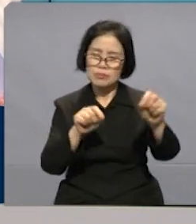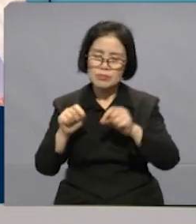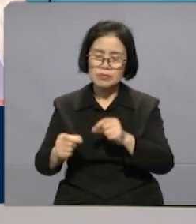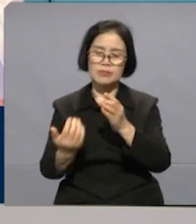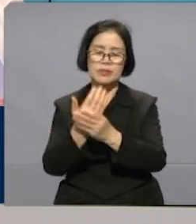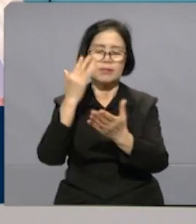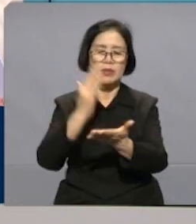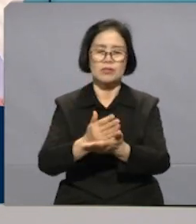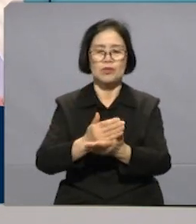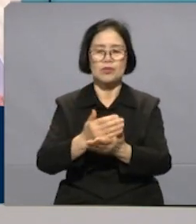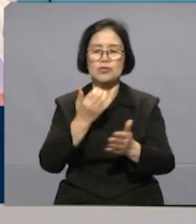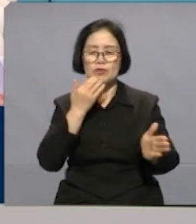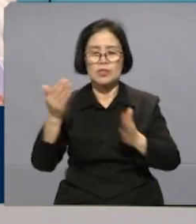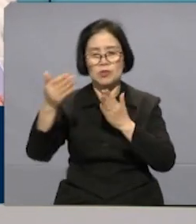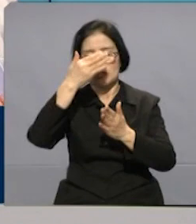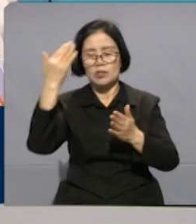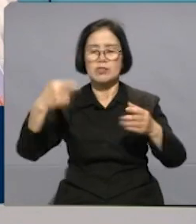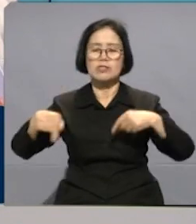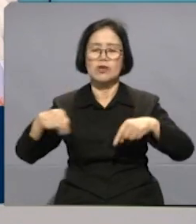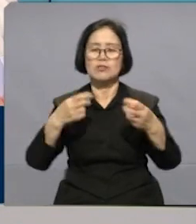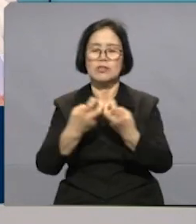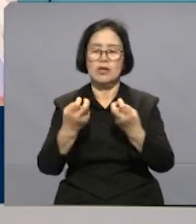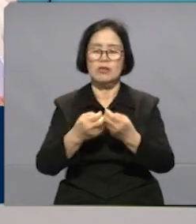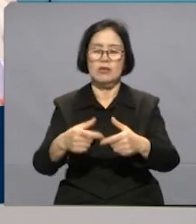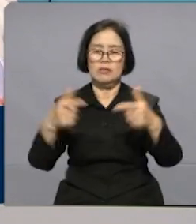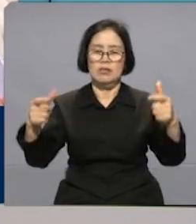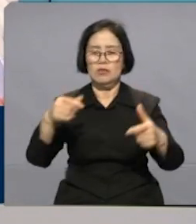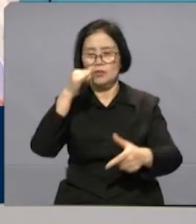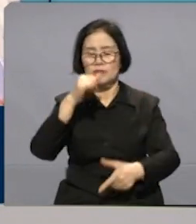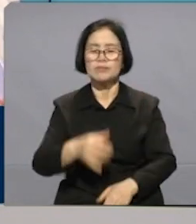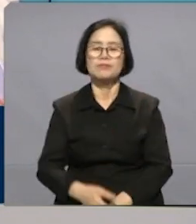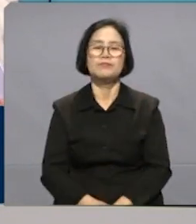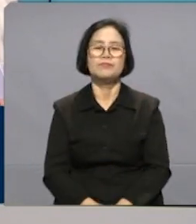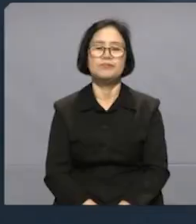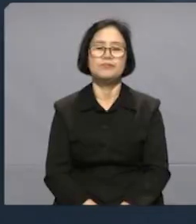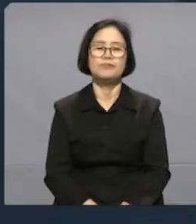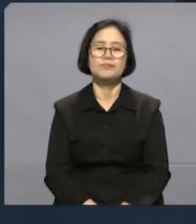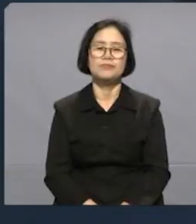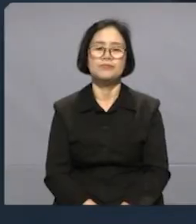경기도가 청년 정책을 확대하고 있습니다. 김대영 기자입니다.